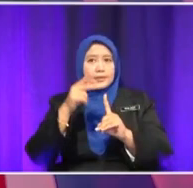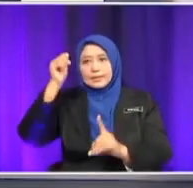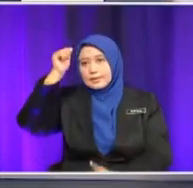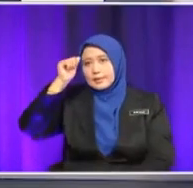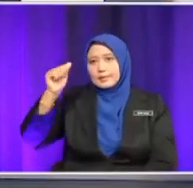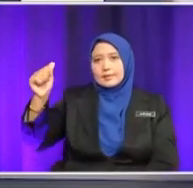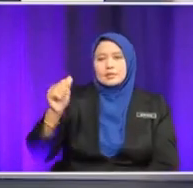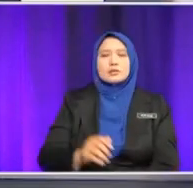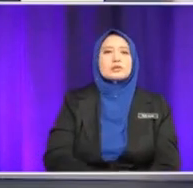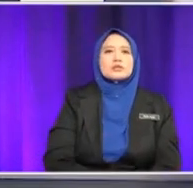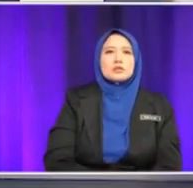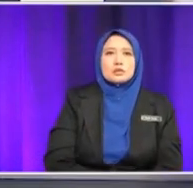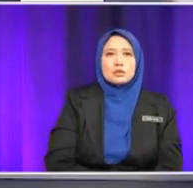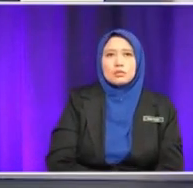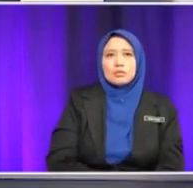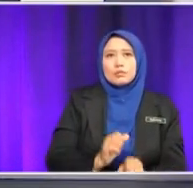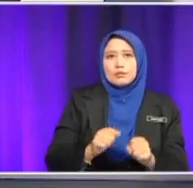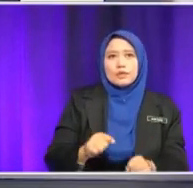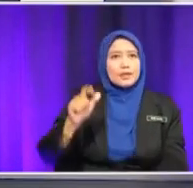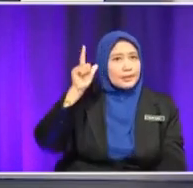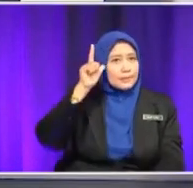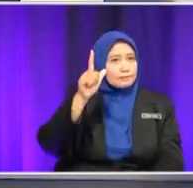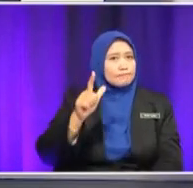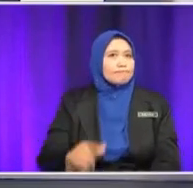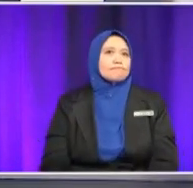untuk pengajian Islam